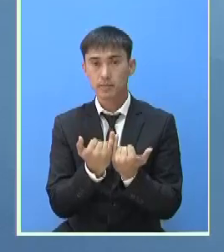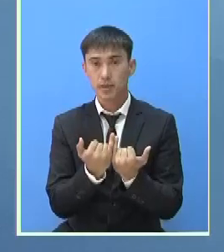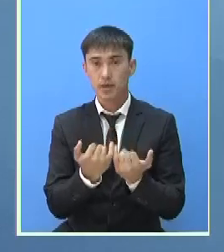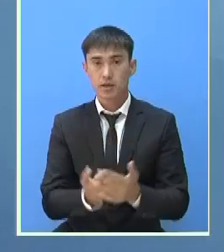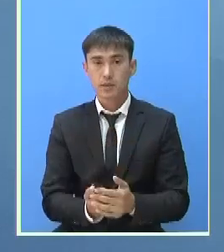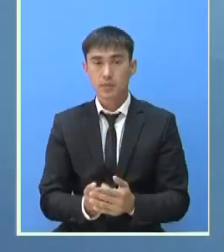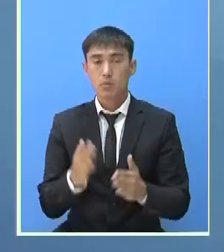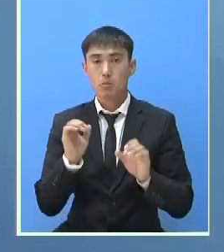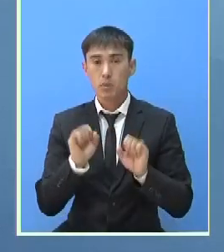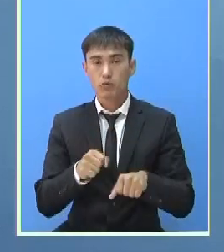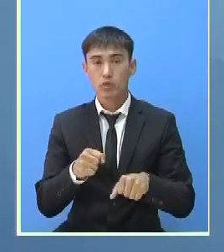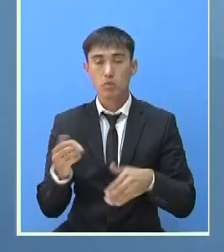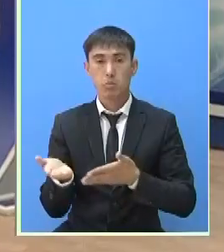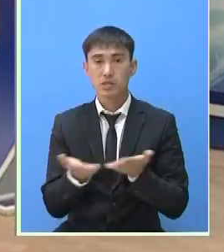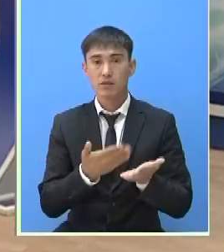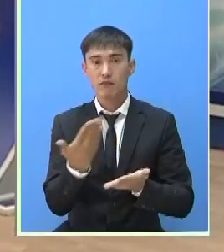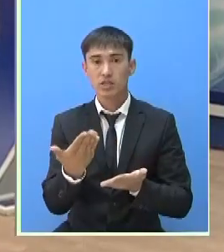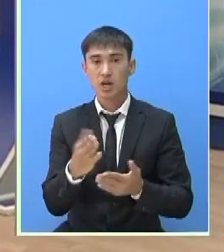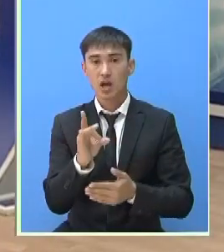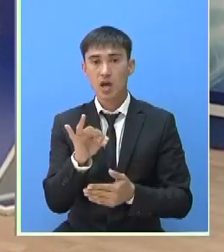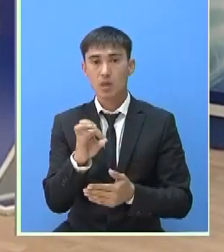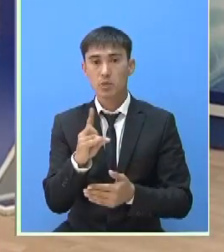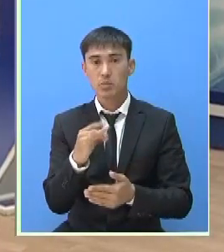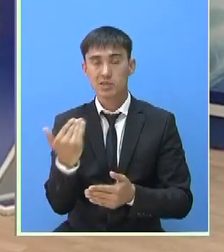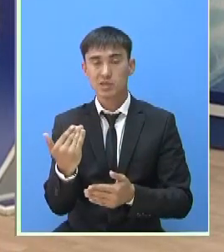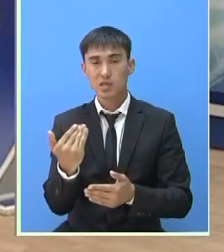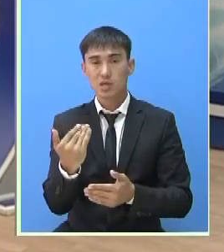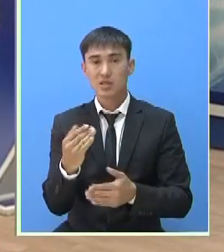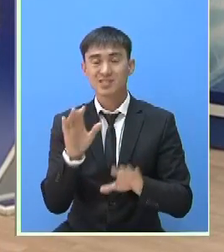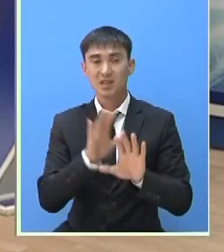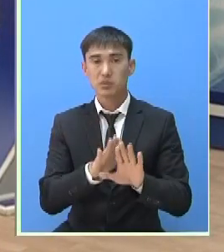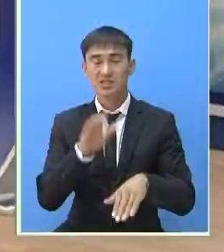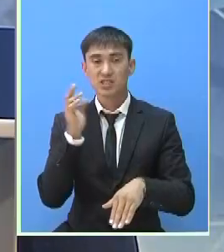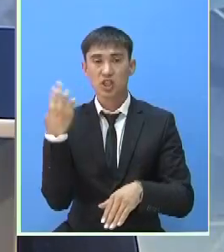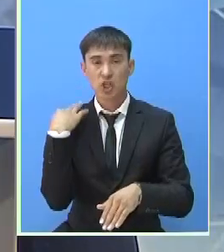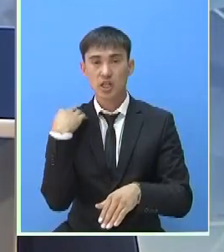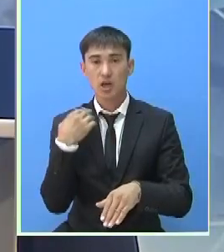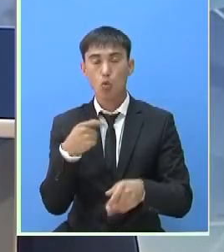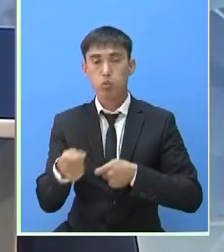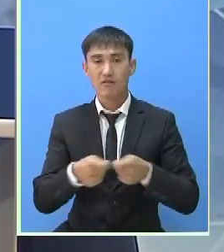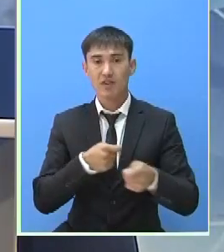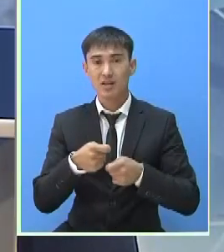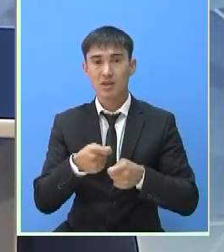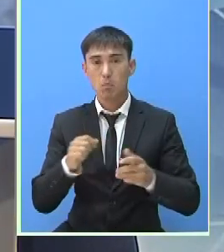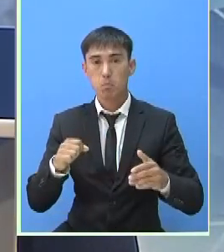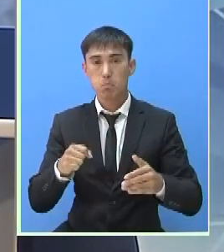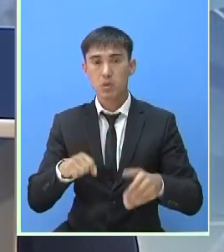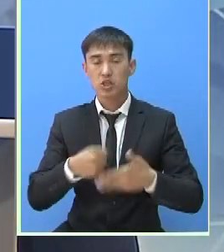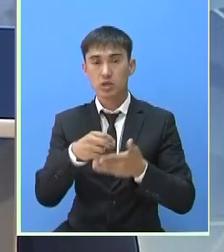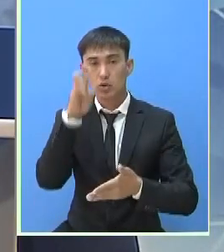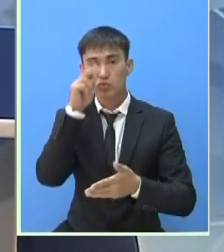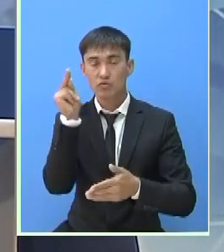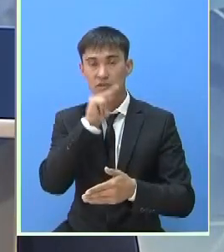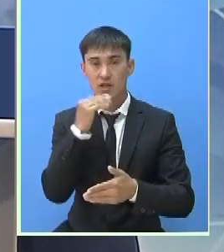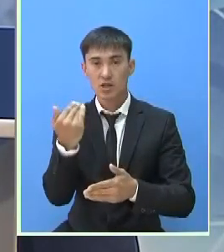Итак, позвольте вам представить Рая Кабдималик-Кызы, заместитель начальника управления по поддержанию государственного